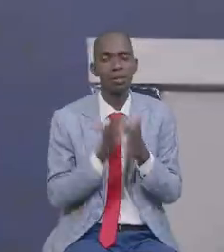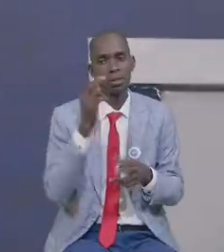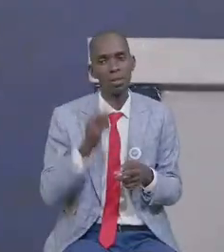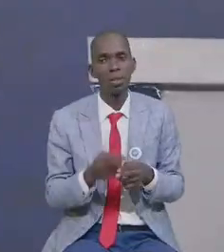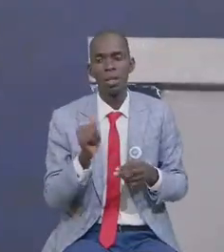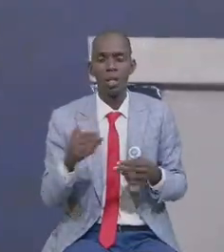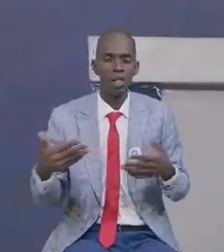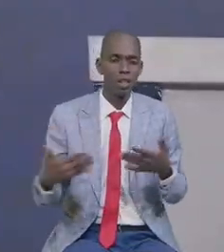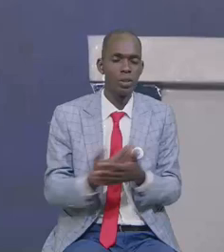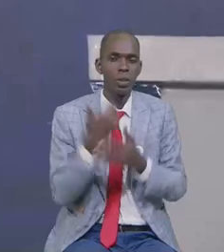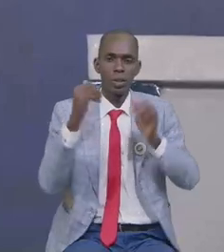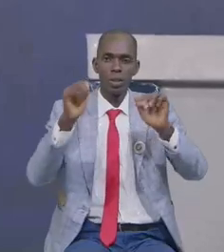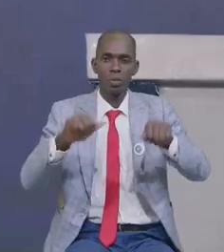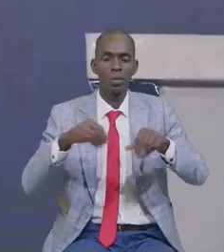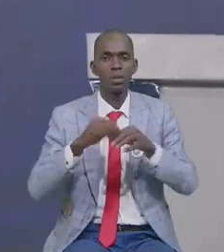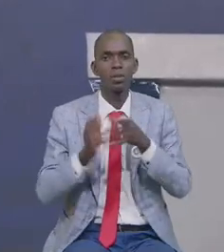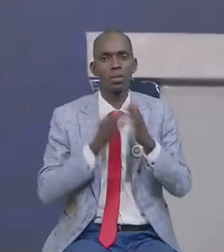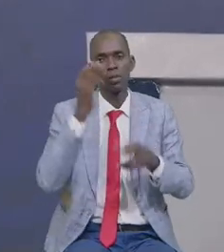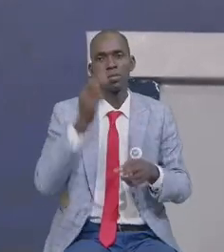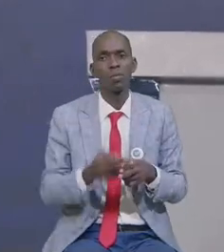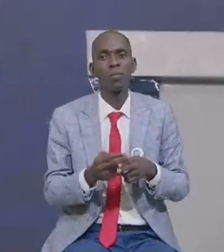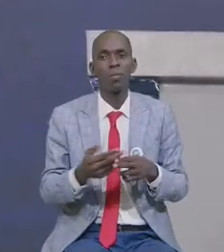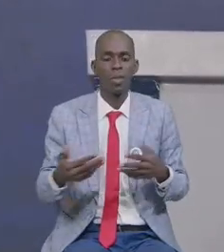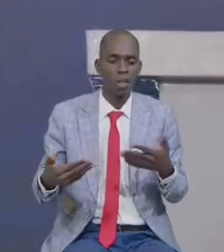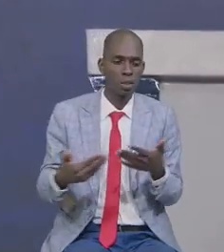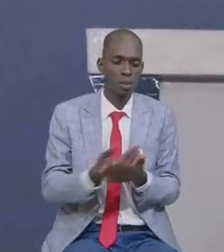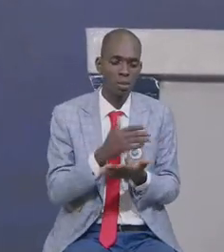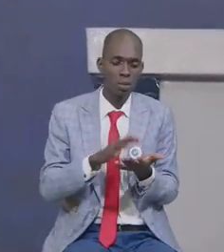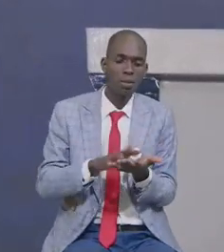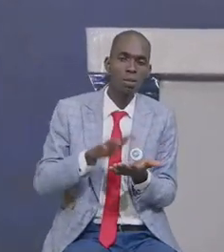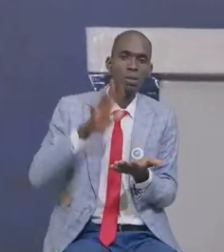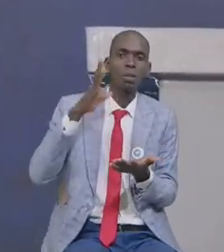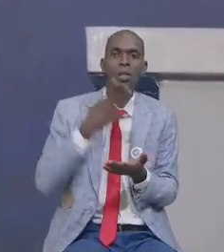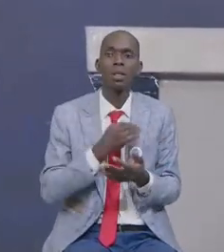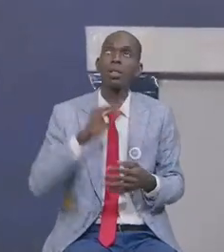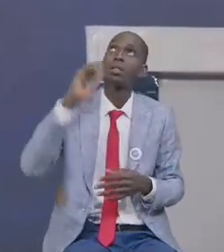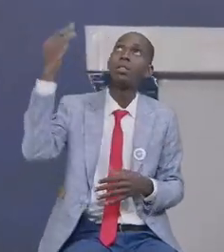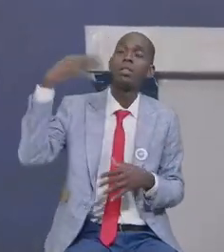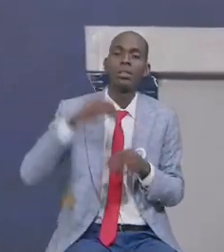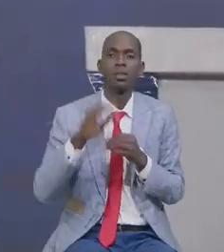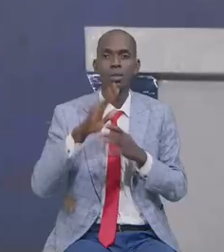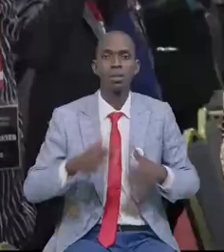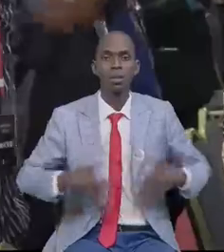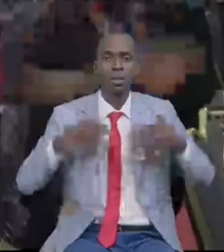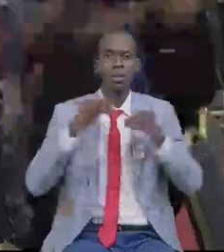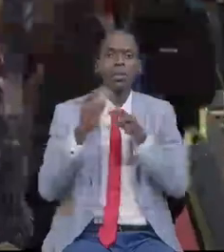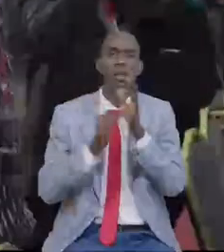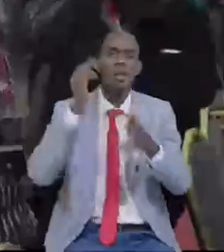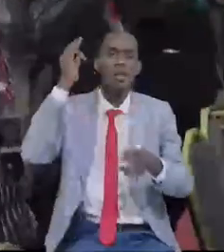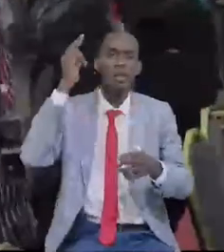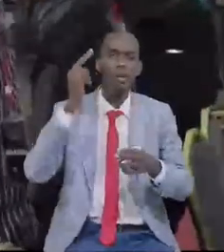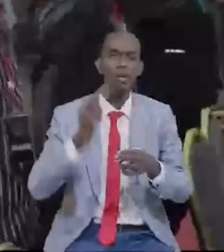Une nouvelle possibilité. Une nouvelle gloire, une nouvelle grâce dans ta vie au nom de